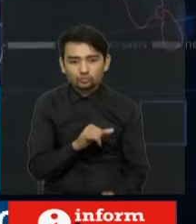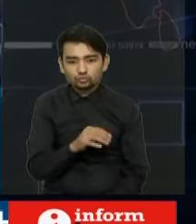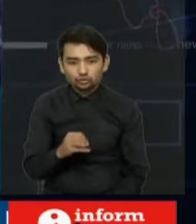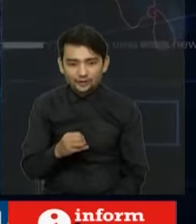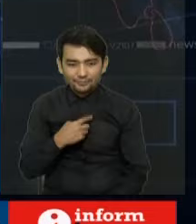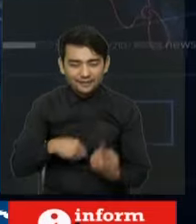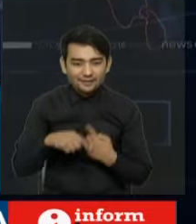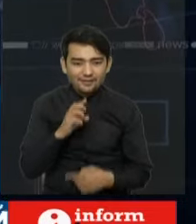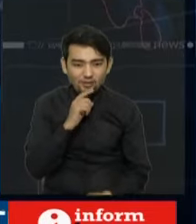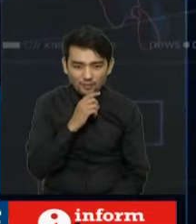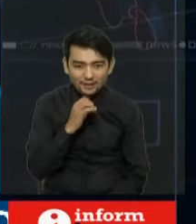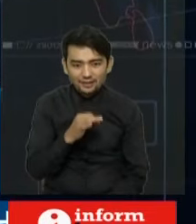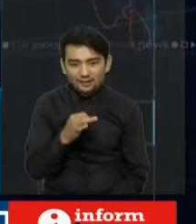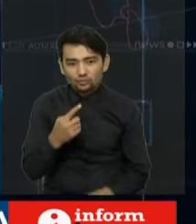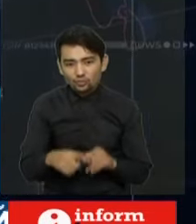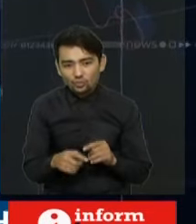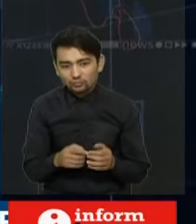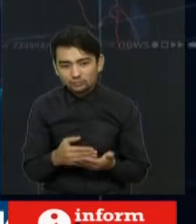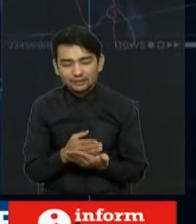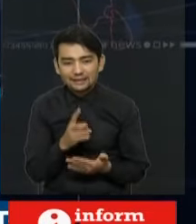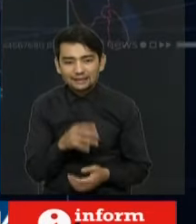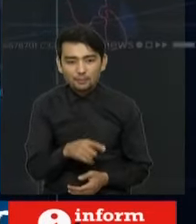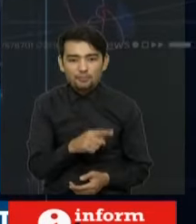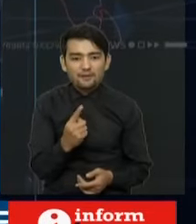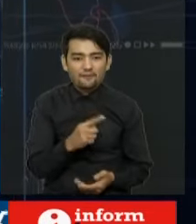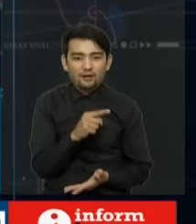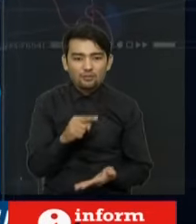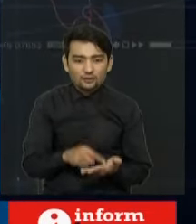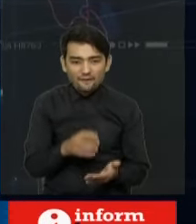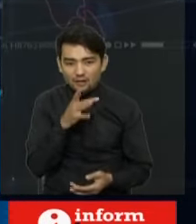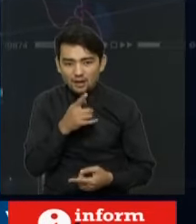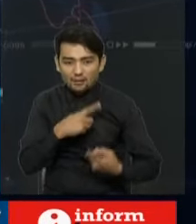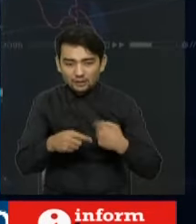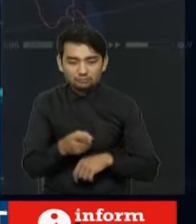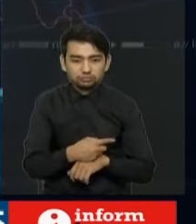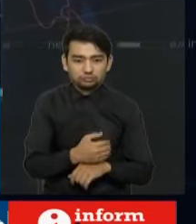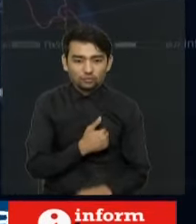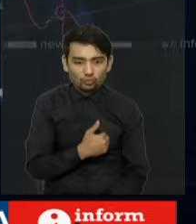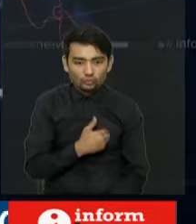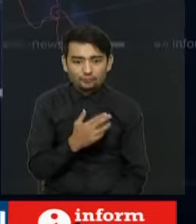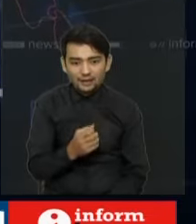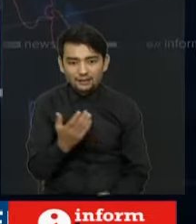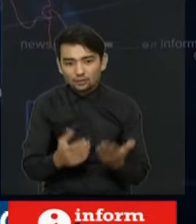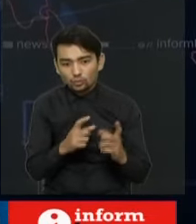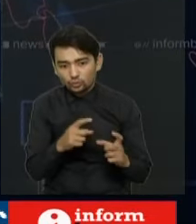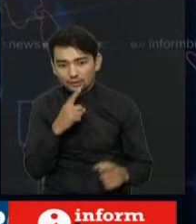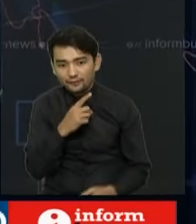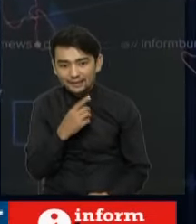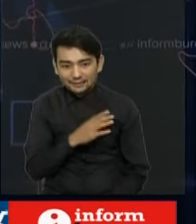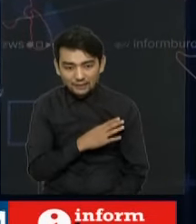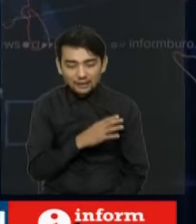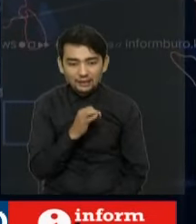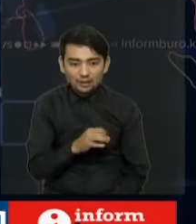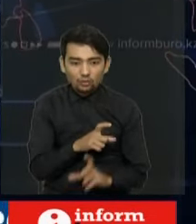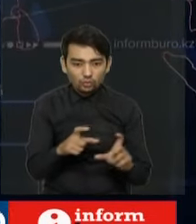нашей экономике и о дорогах разрушенных, а первый вопрос это о том, чтобы вернуть время назад. Ну, как бы, наверное, если люди об этом говорят, то